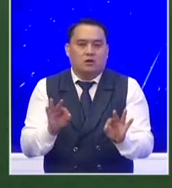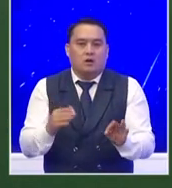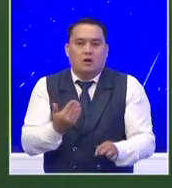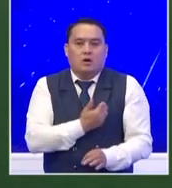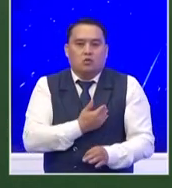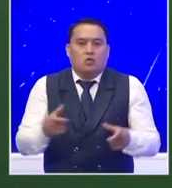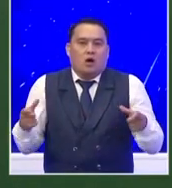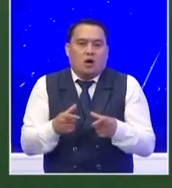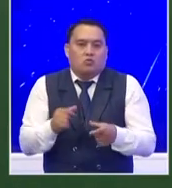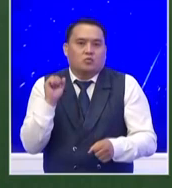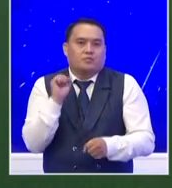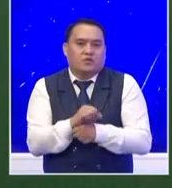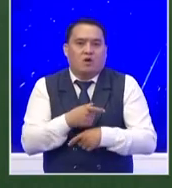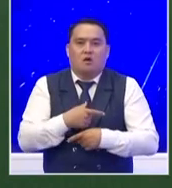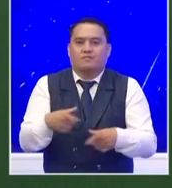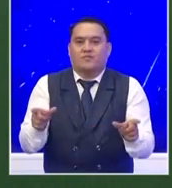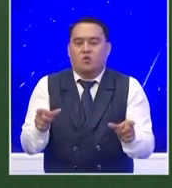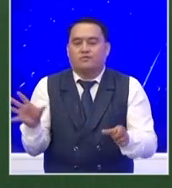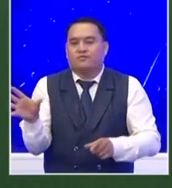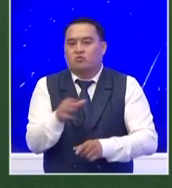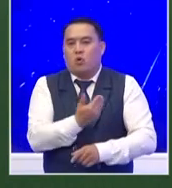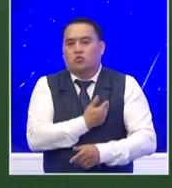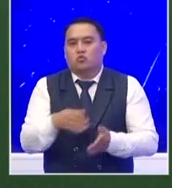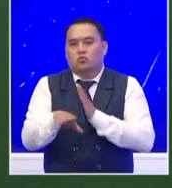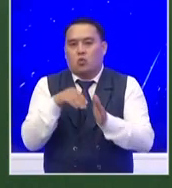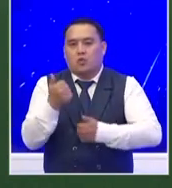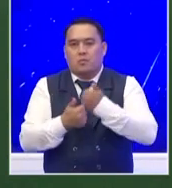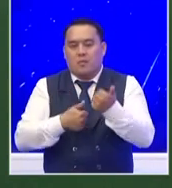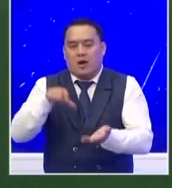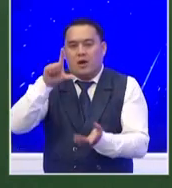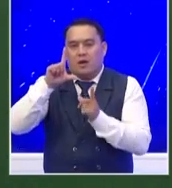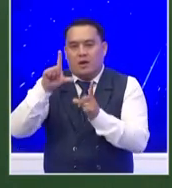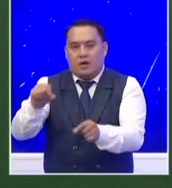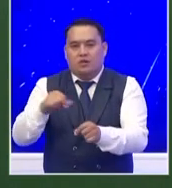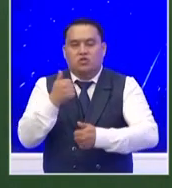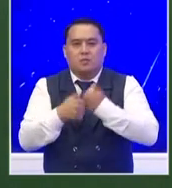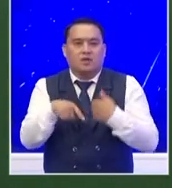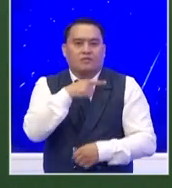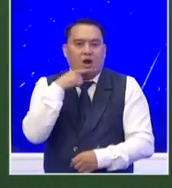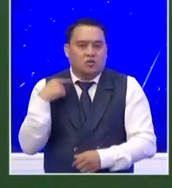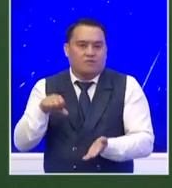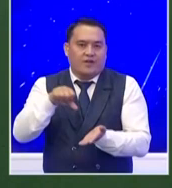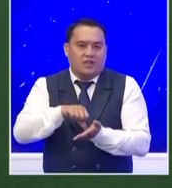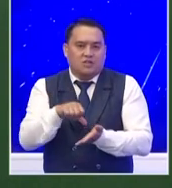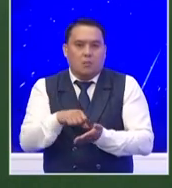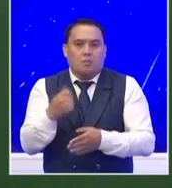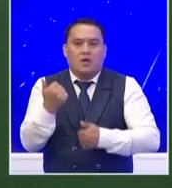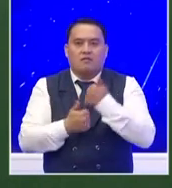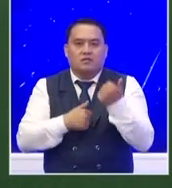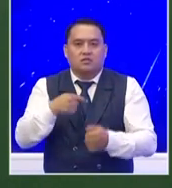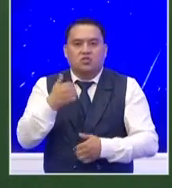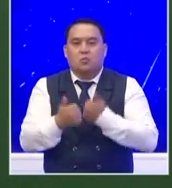чтобы быстро закрылось. И также мы планируем сборной Казахстана поехать на чемпионат России, выступить на первенстве